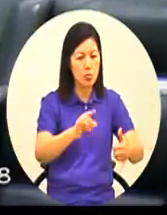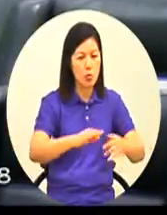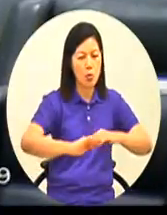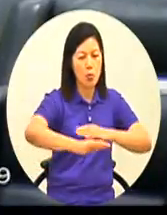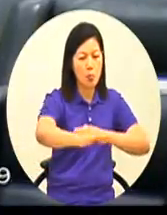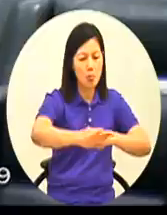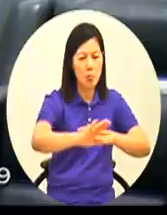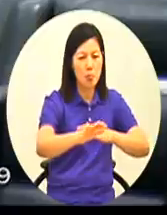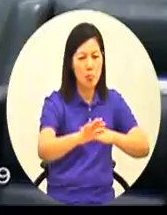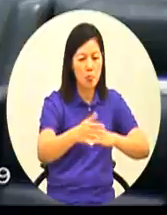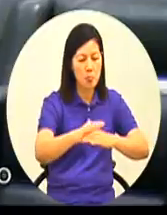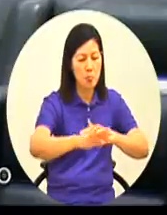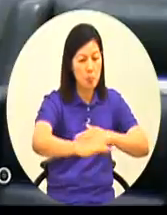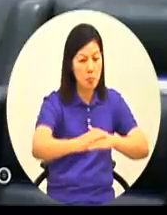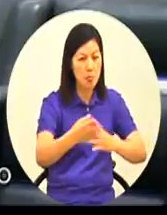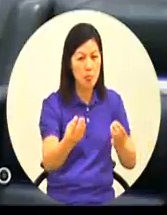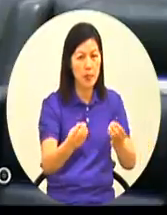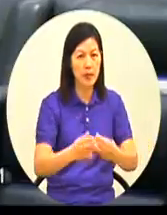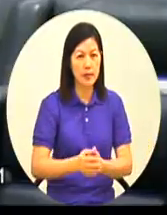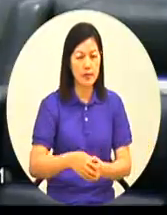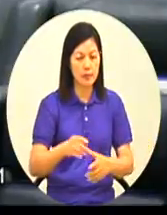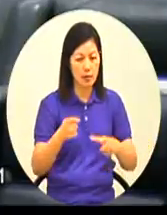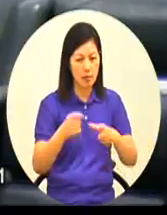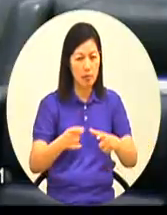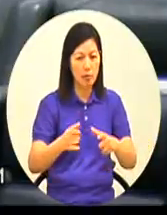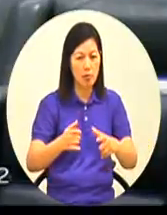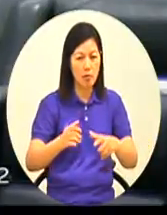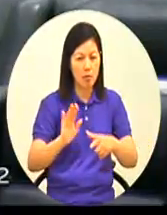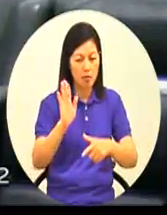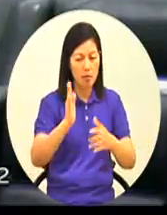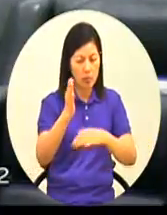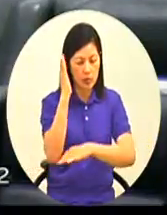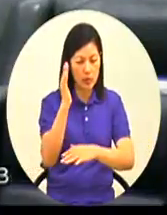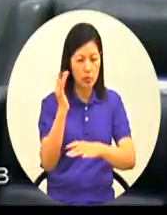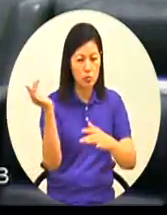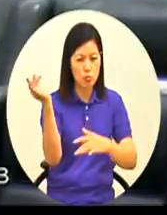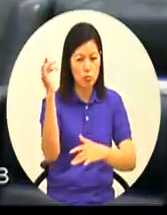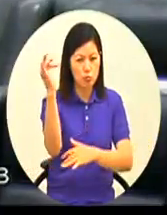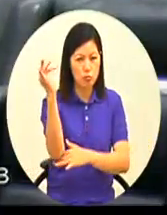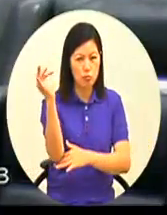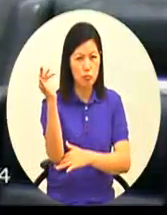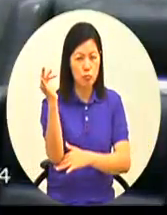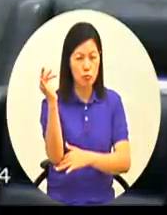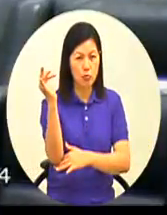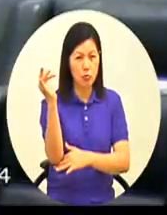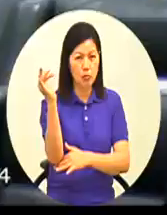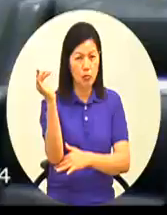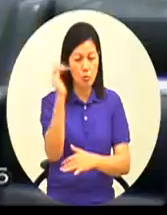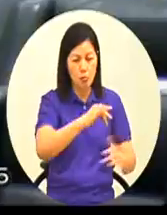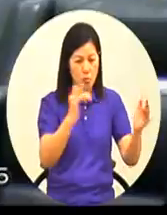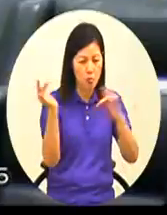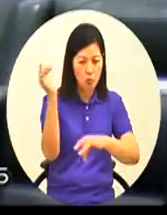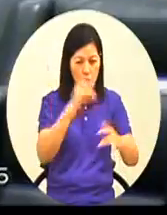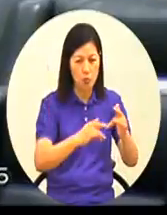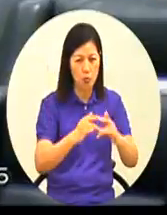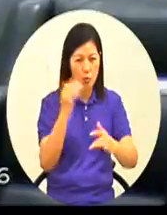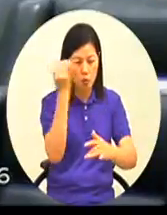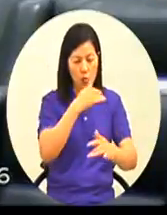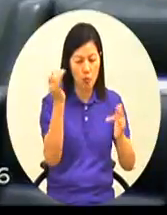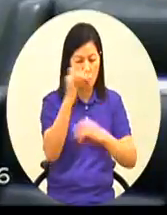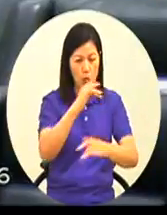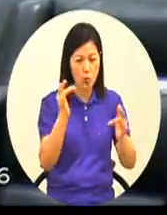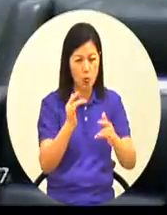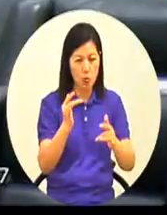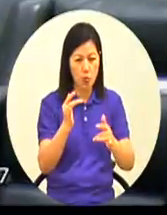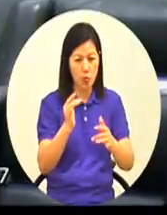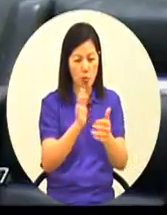好，还是我们的公有设施哦，这个路树突然哦不意外的倾倒，那导致我们的民众